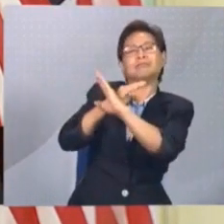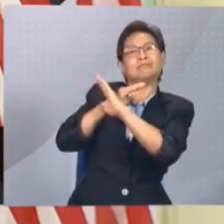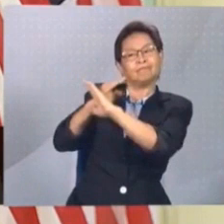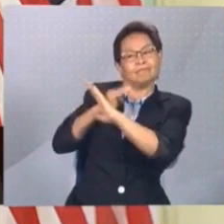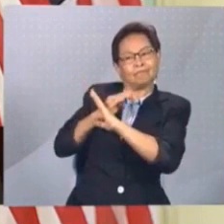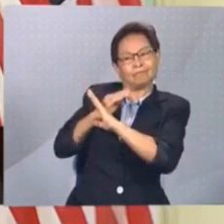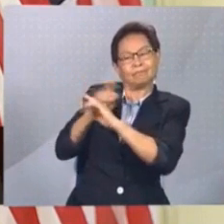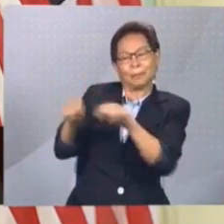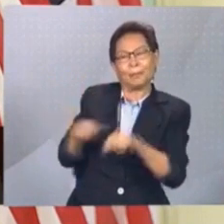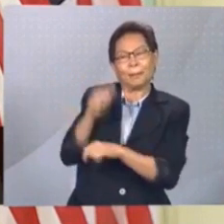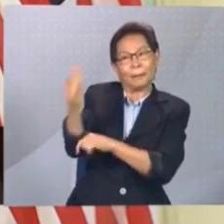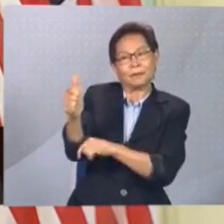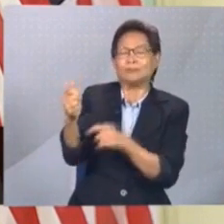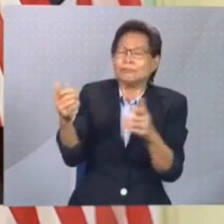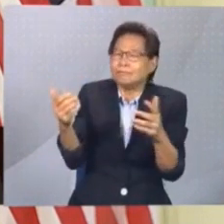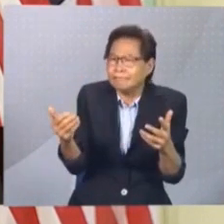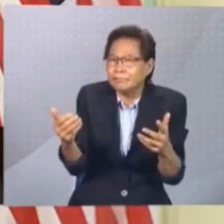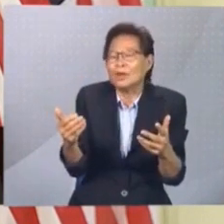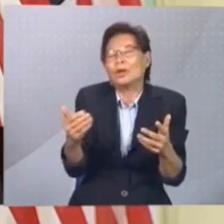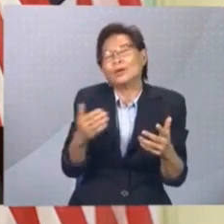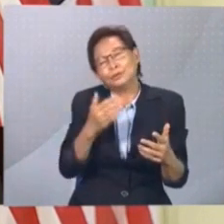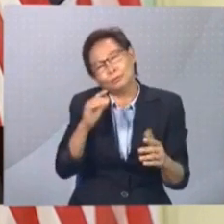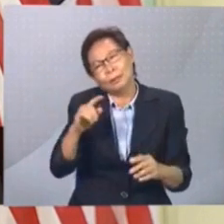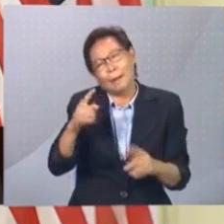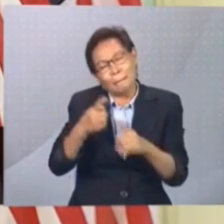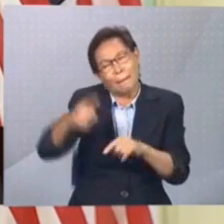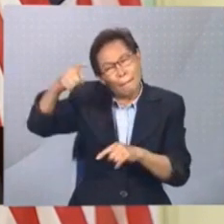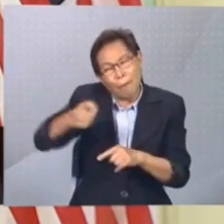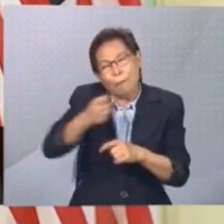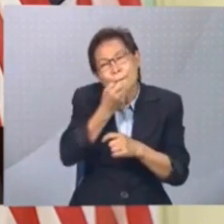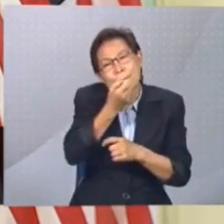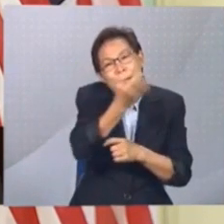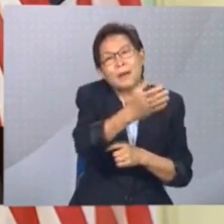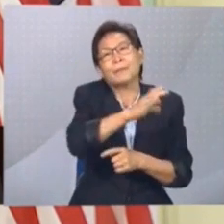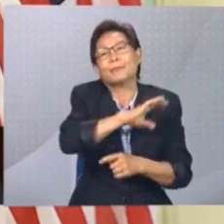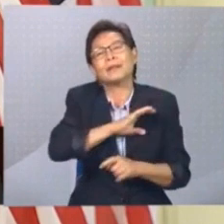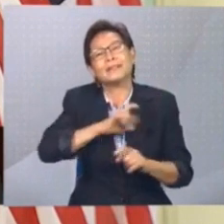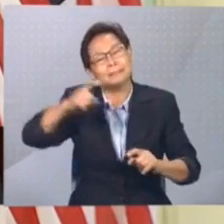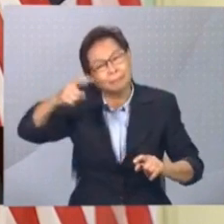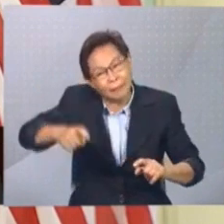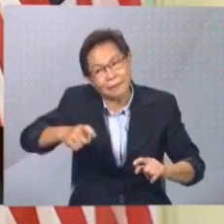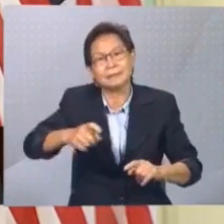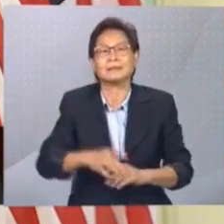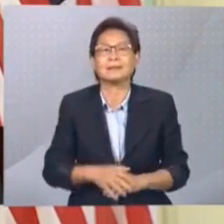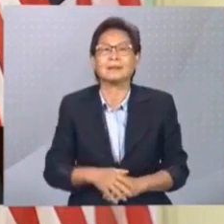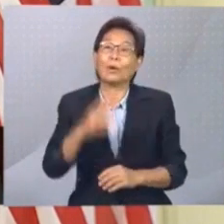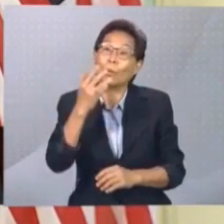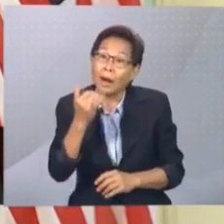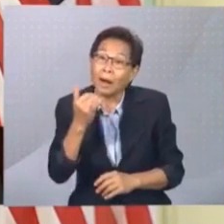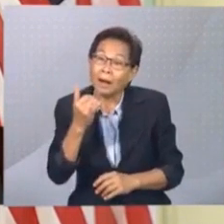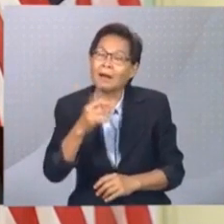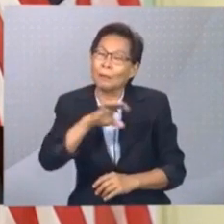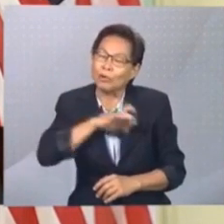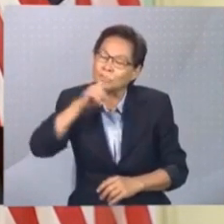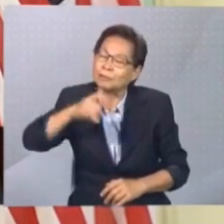Cuma sila maklumkan kepada pihak polis misalnya. Kerana pihak polis